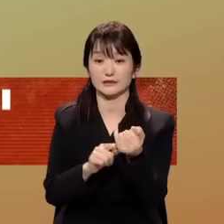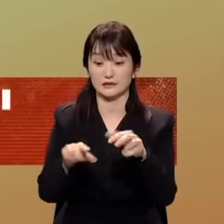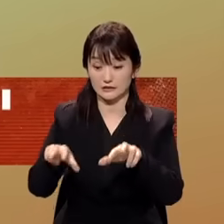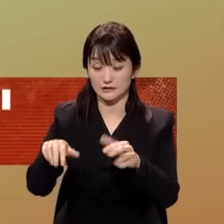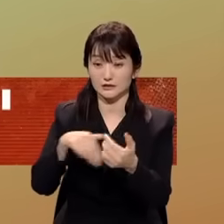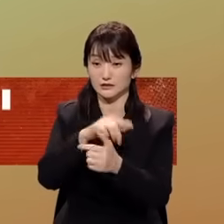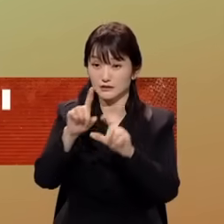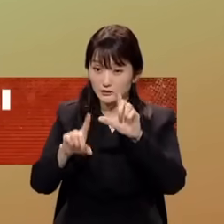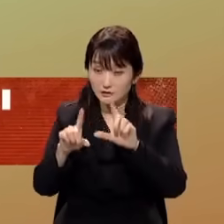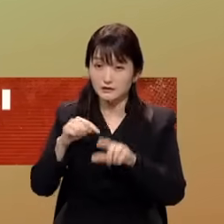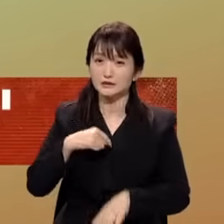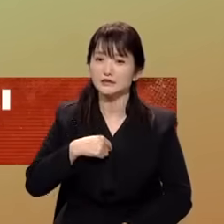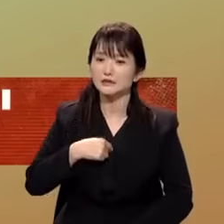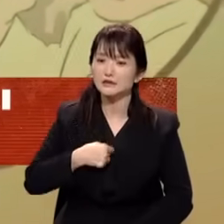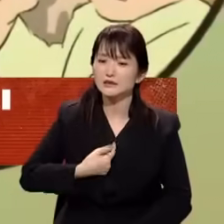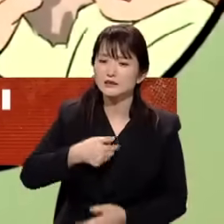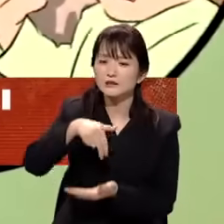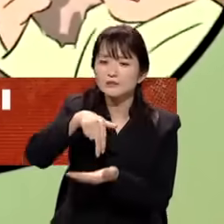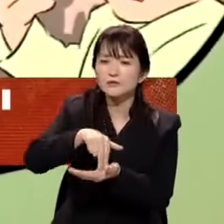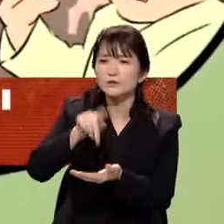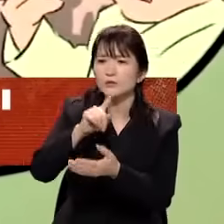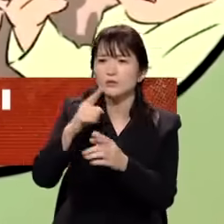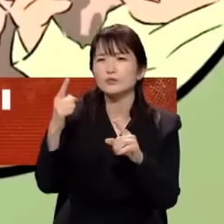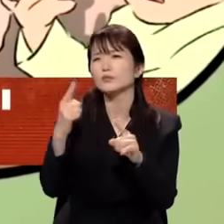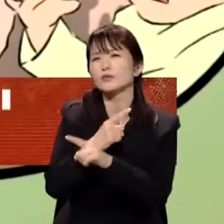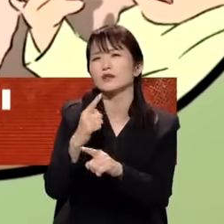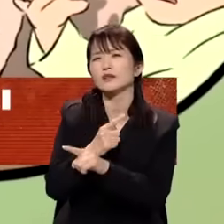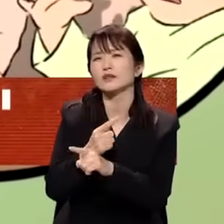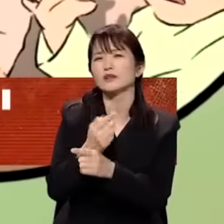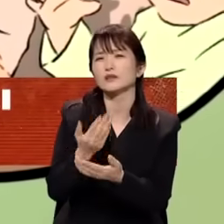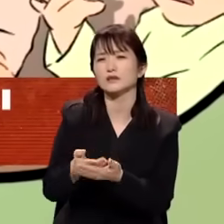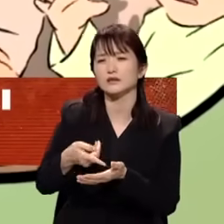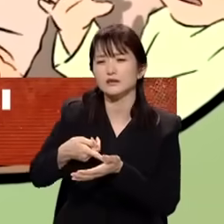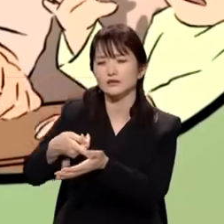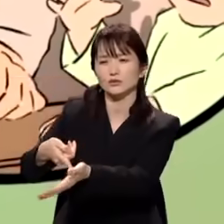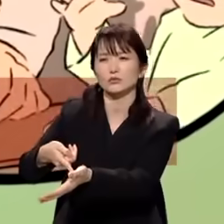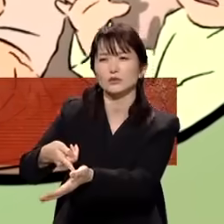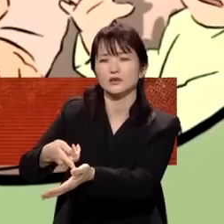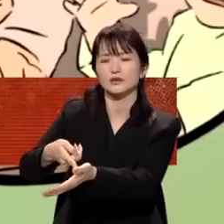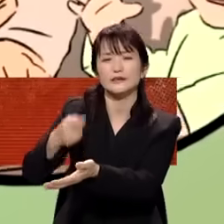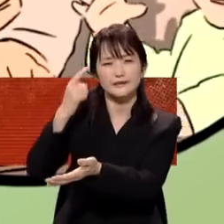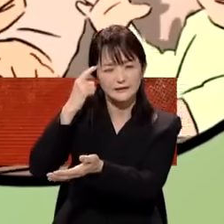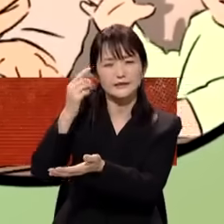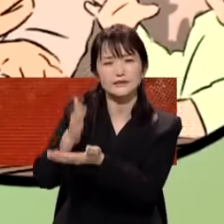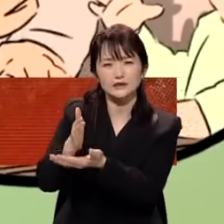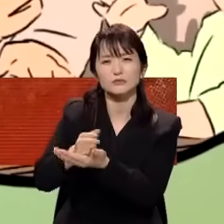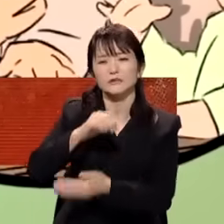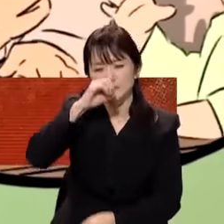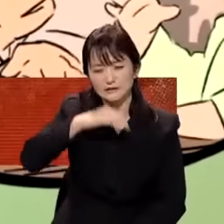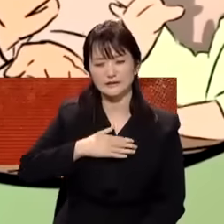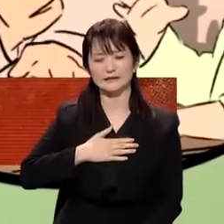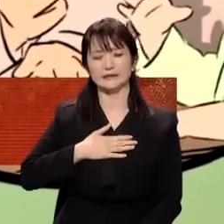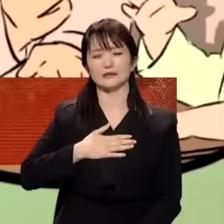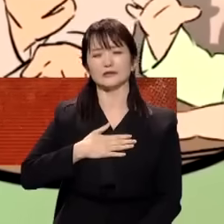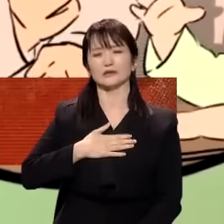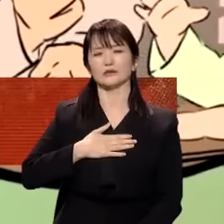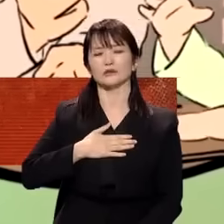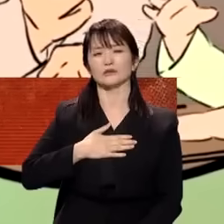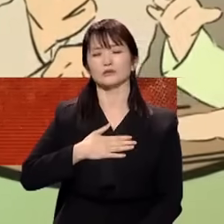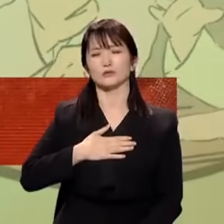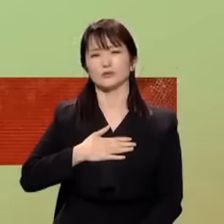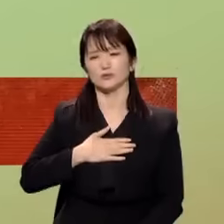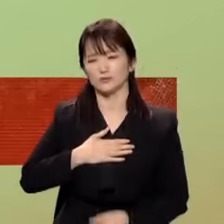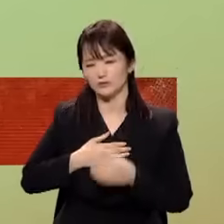상황을 이게 자기가 처해 있는 상황을 뭔가를 바꿔달라고 요구한다라고 받아들이지 마시고 그냥 감정적인 호소만 하시는 거예요.